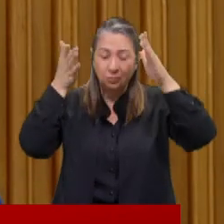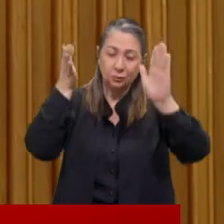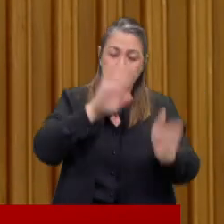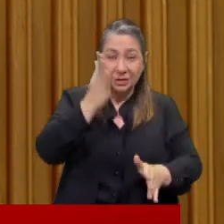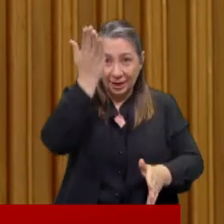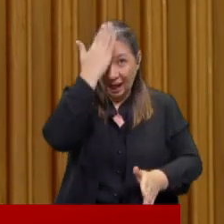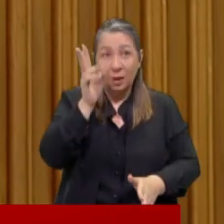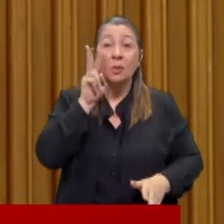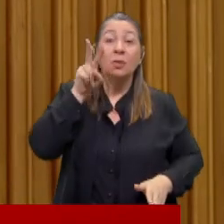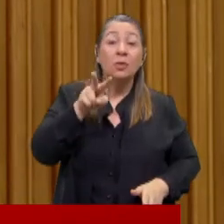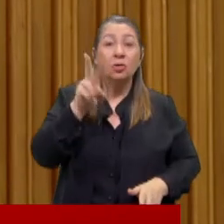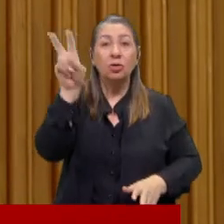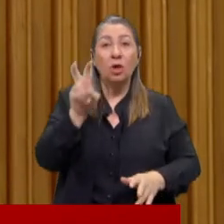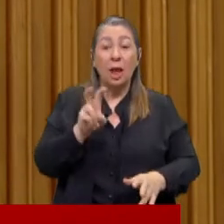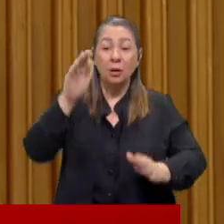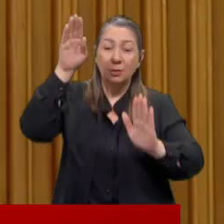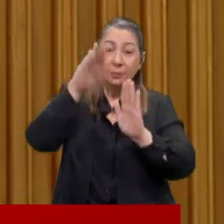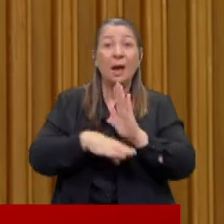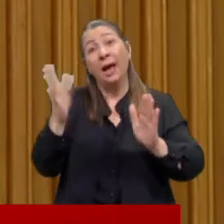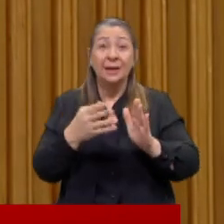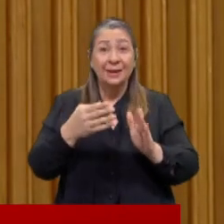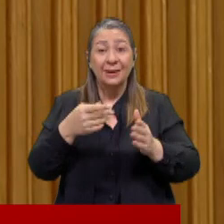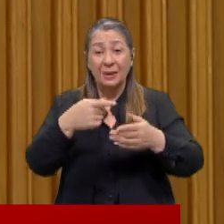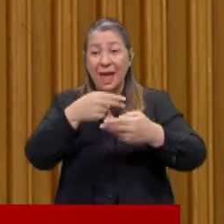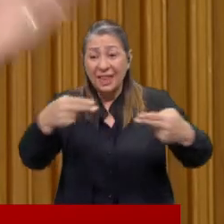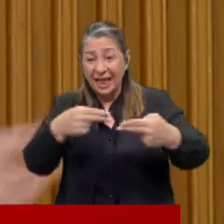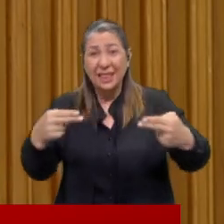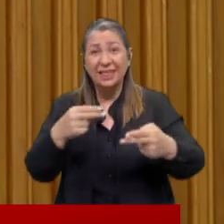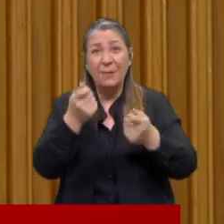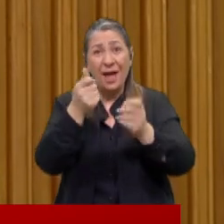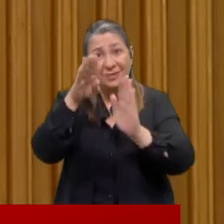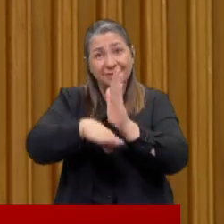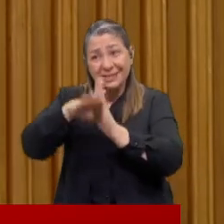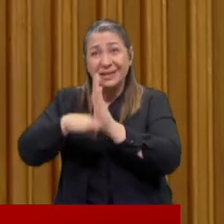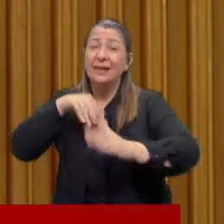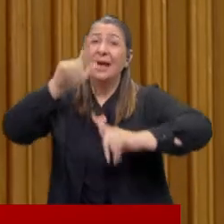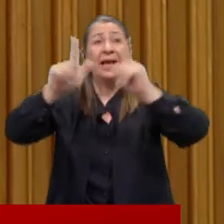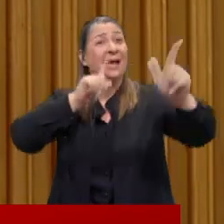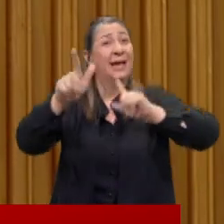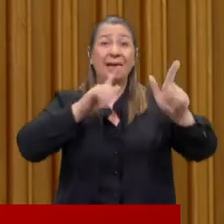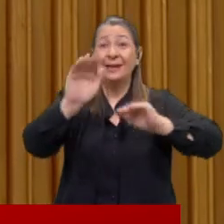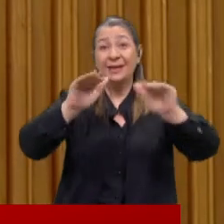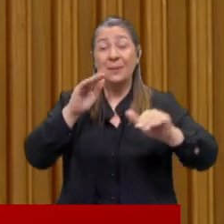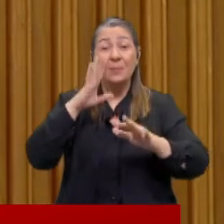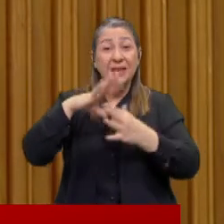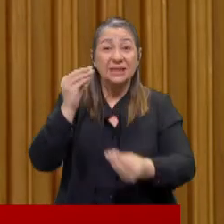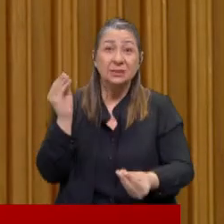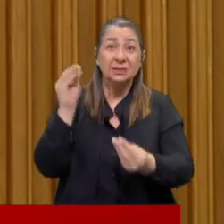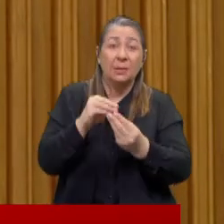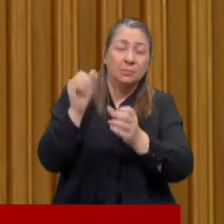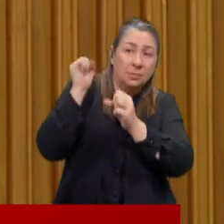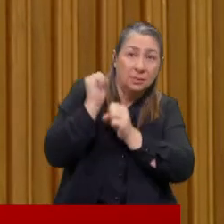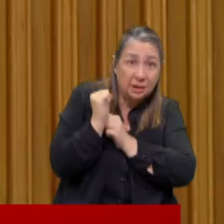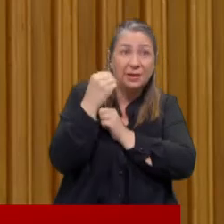kel göründü. Dolar düştü. Haydi etiketleri indirin diye kürsülerden esiyordun. Milletin sırtına zamları